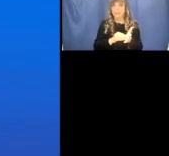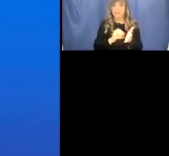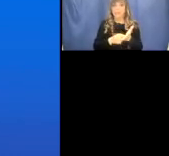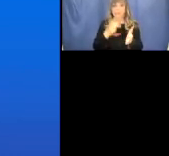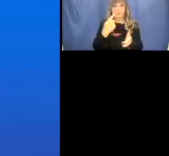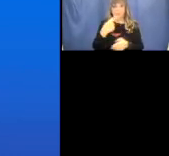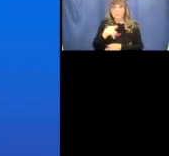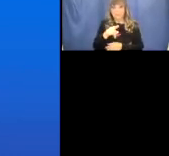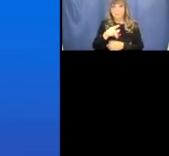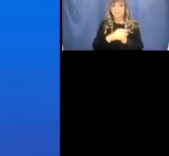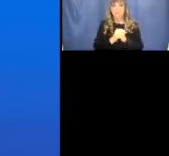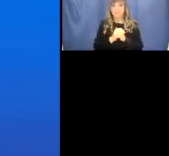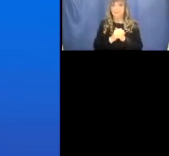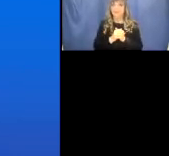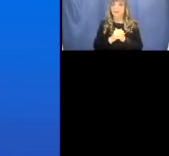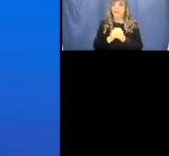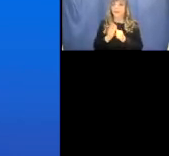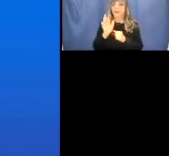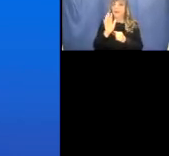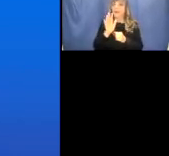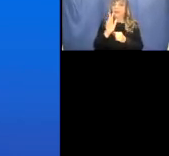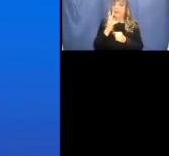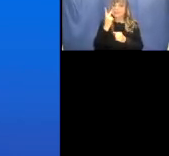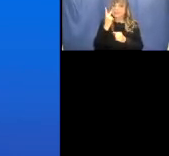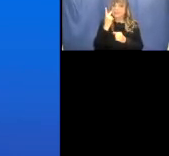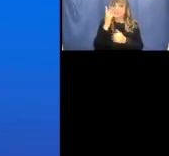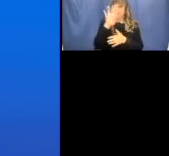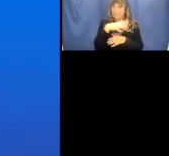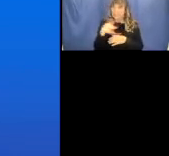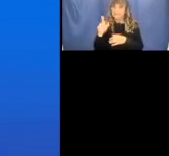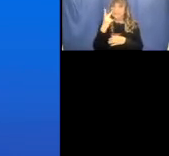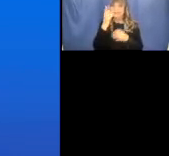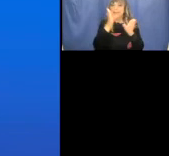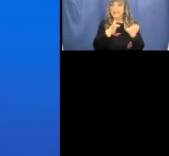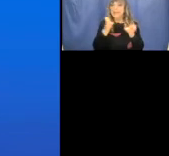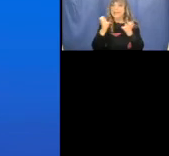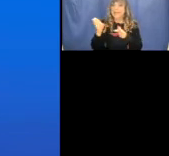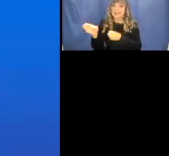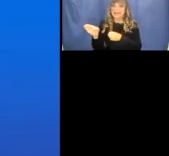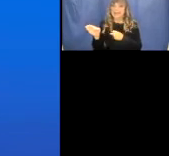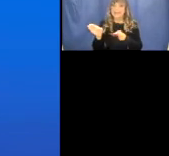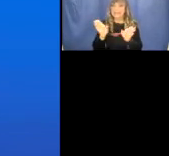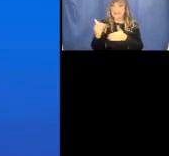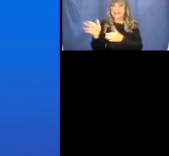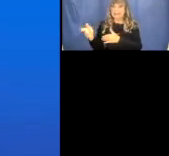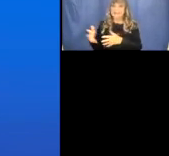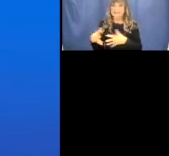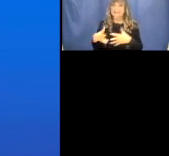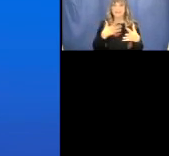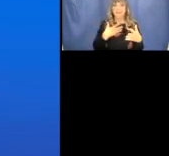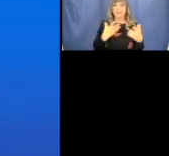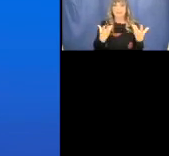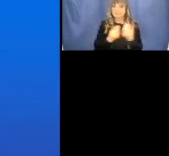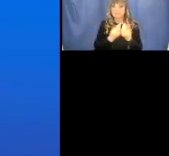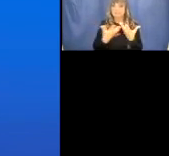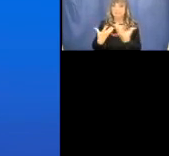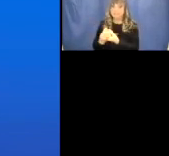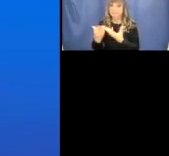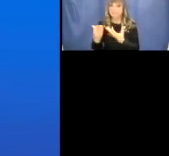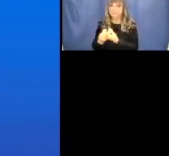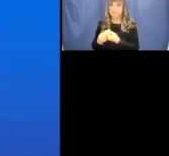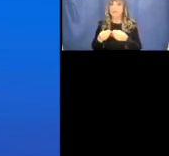altra rappresentazione in cui si vede come le classi sono raggruppate in sistemi cristallini